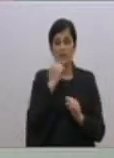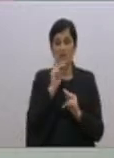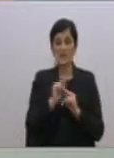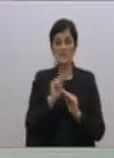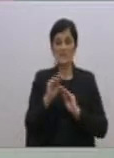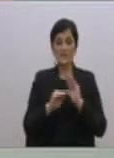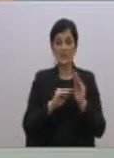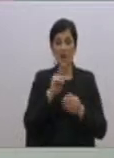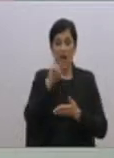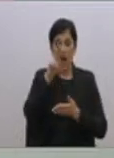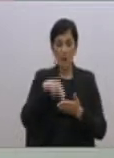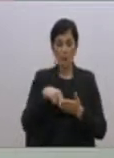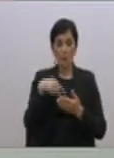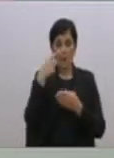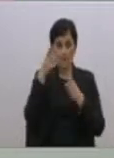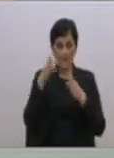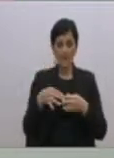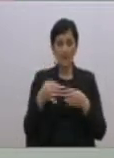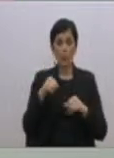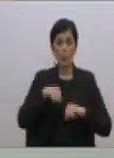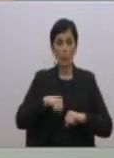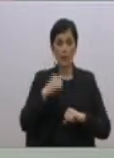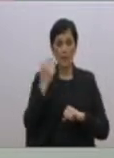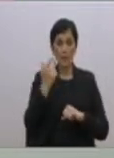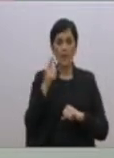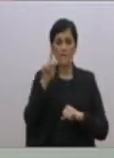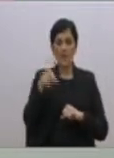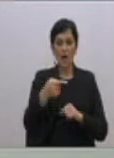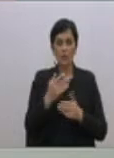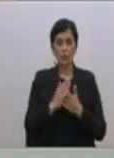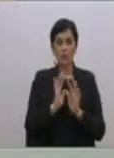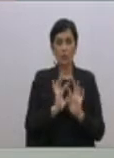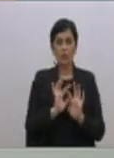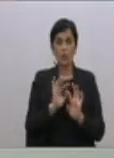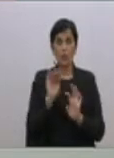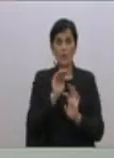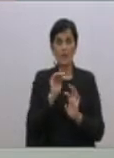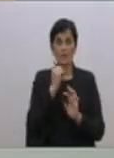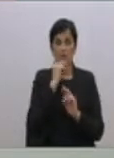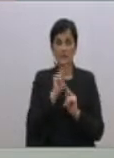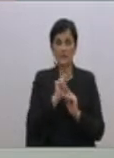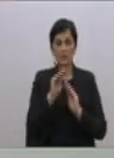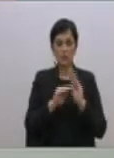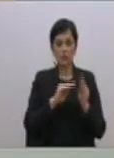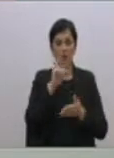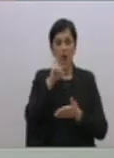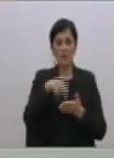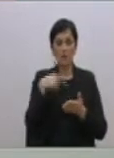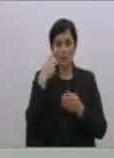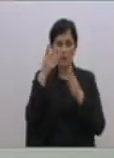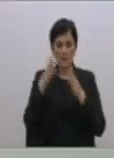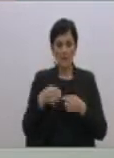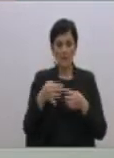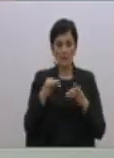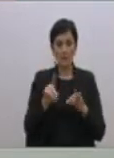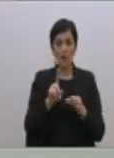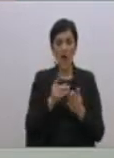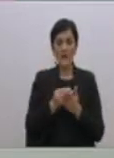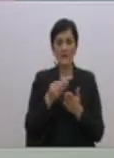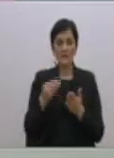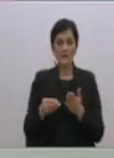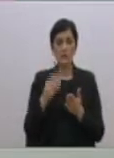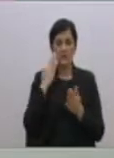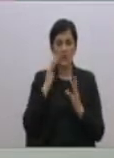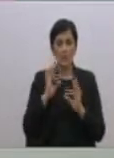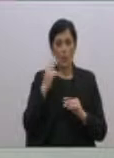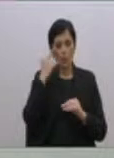ze autorizebuli piris dașebis ucleba mosileba, aldebulia uzrunqos fizicul infrastructura ze autorizebuli piris dașeba ara discriminațiului samartlian